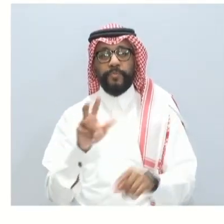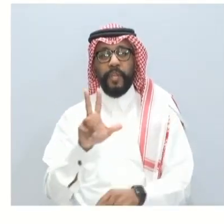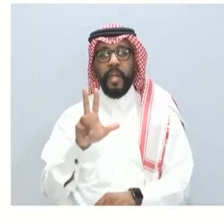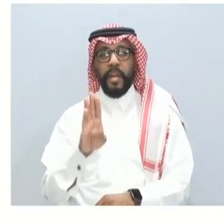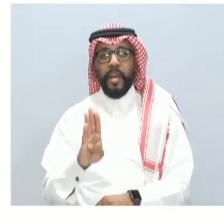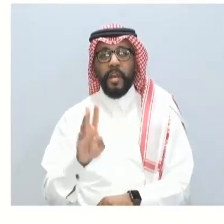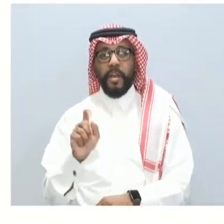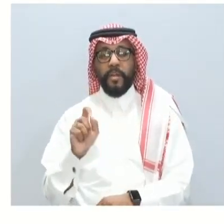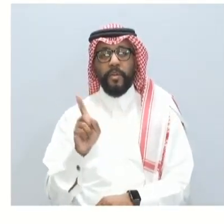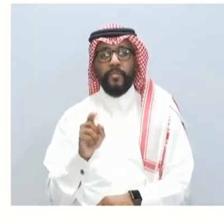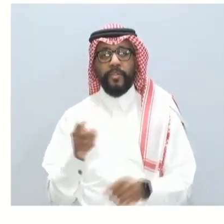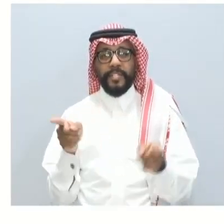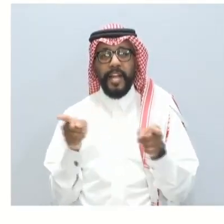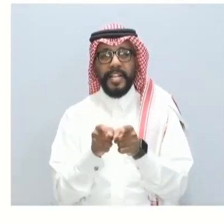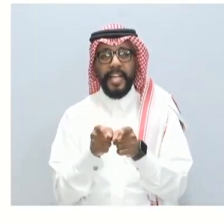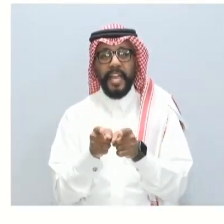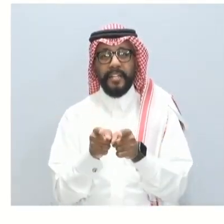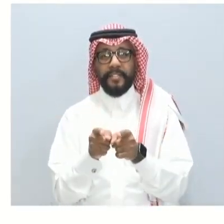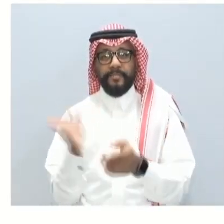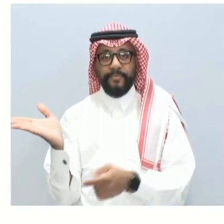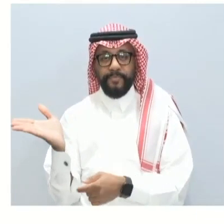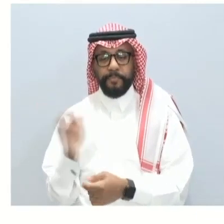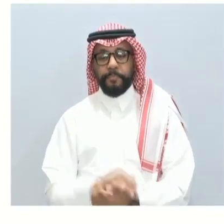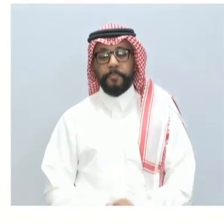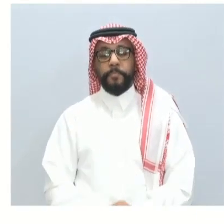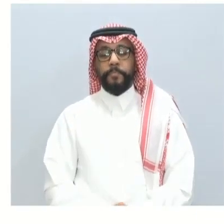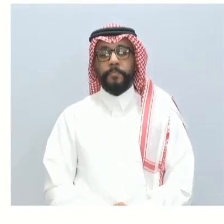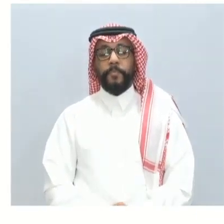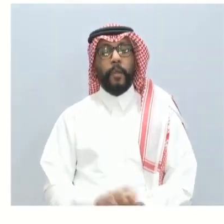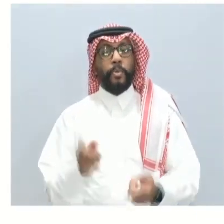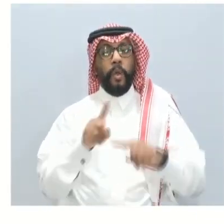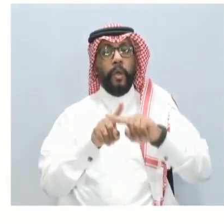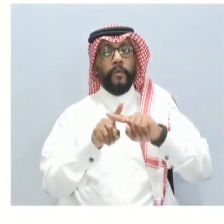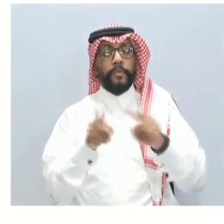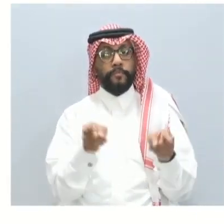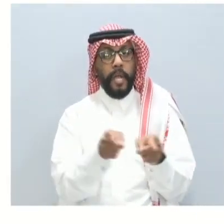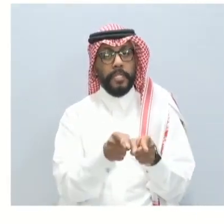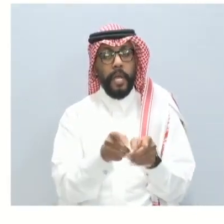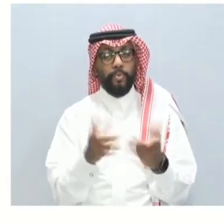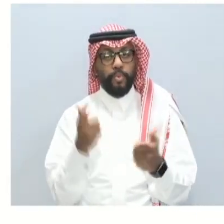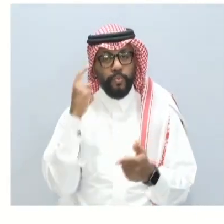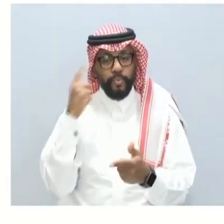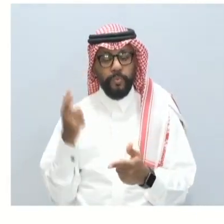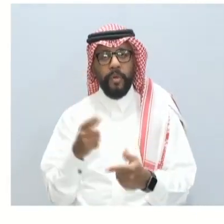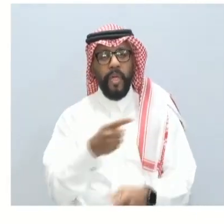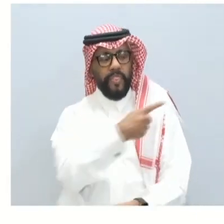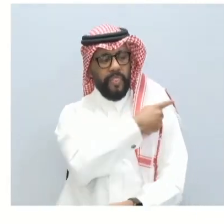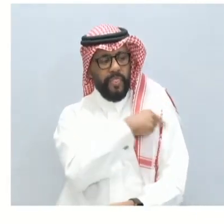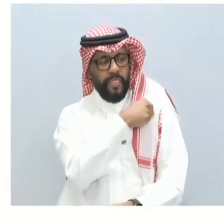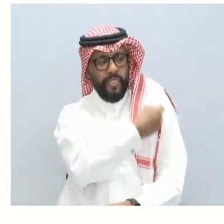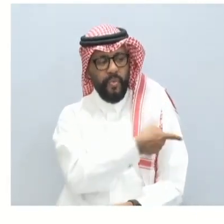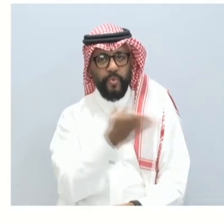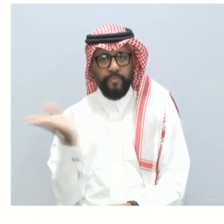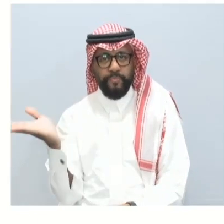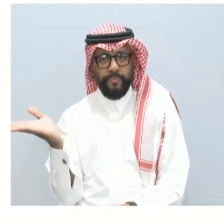قسمان كفر اكبر وكفر اصغر طيب ما هو الكفر الاصغر الكفر الاصغر هو الذنوب تاملوا معي